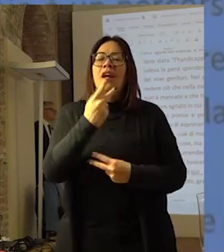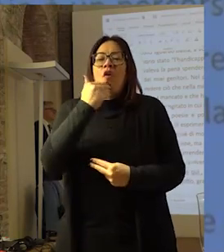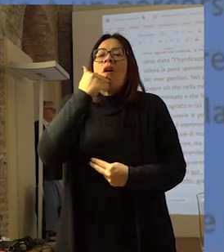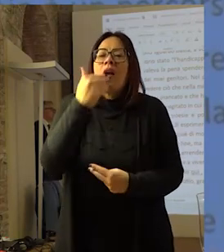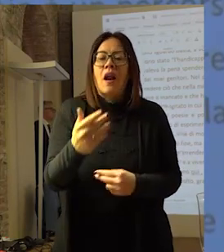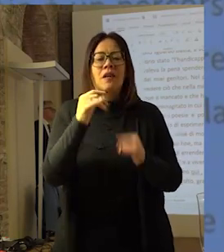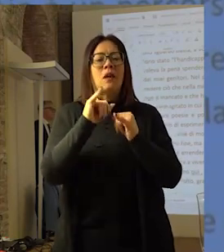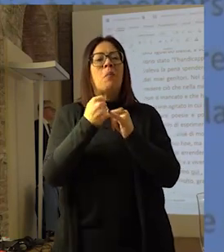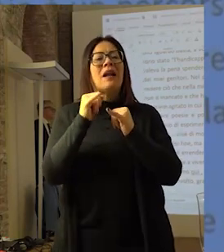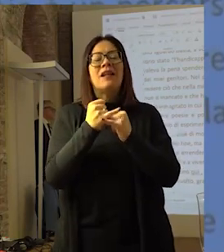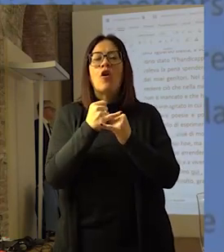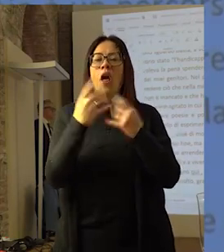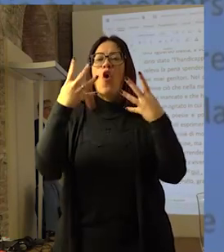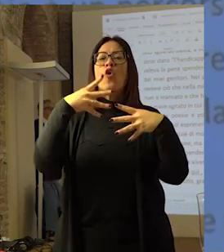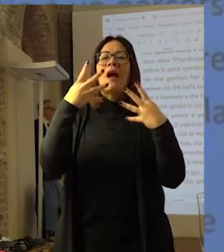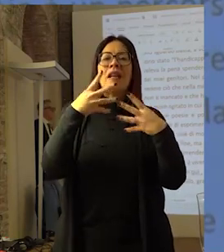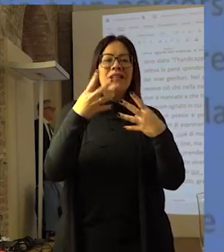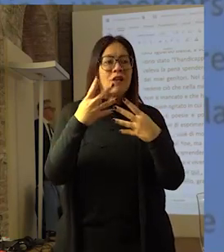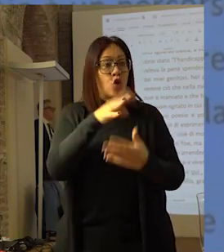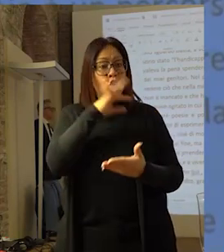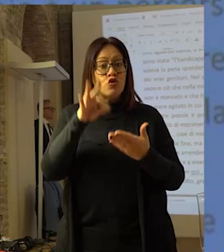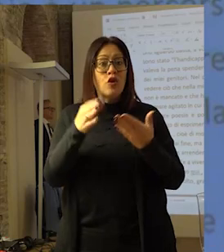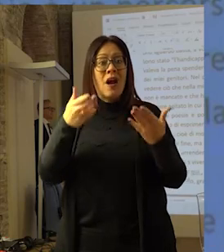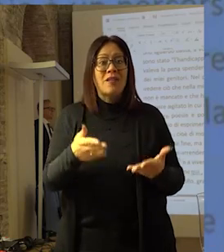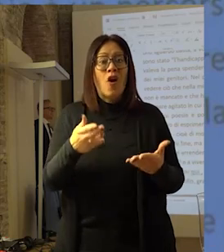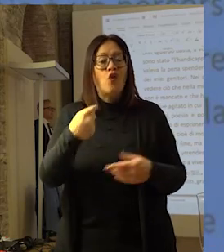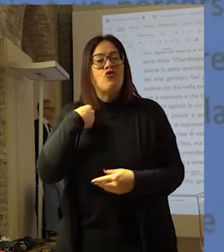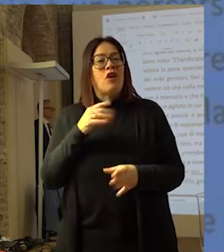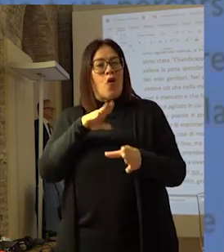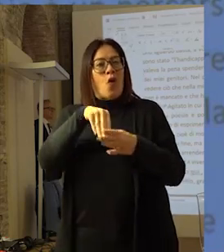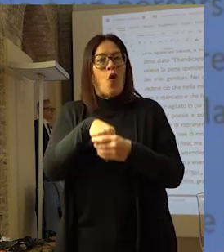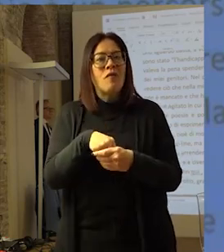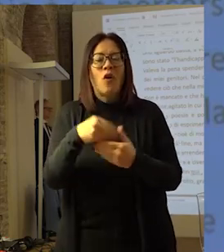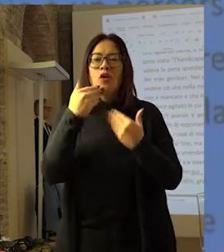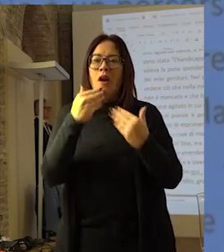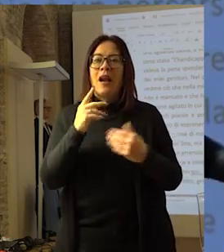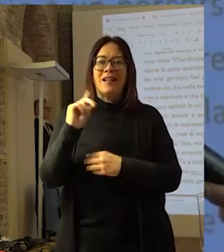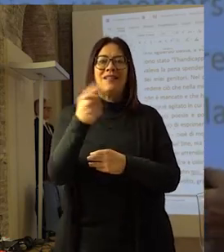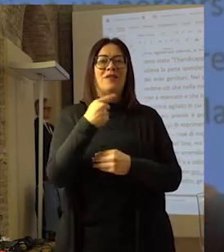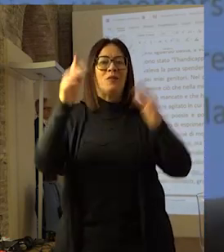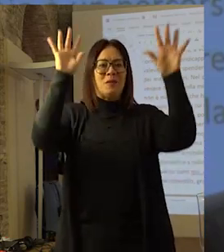gli organizzatori dell'iniziativa che oggi mi vede coinvolto. Grazie a tutti.